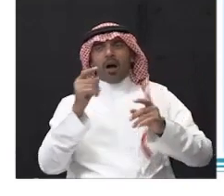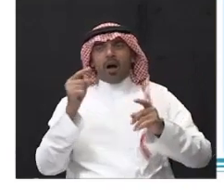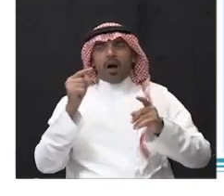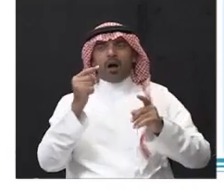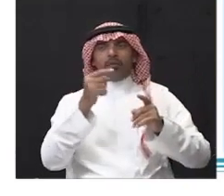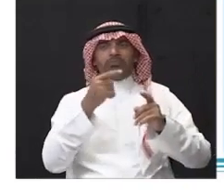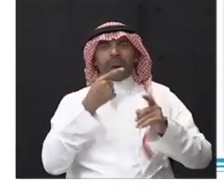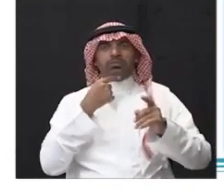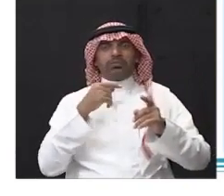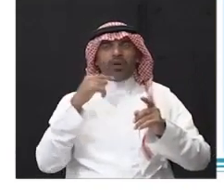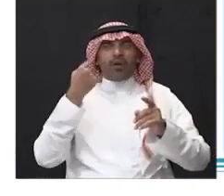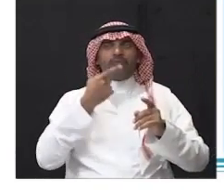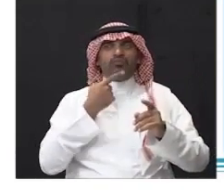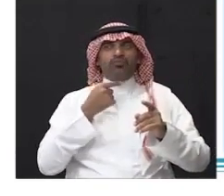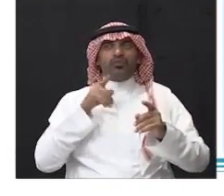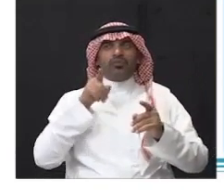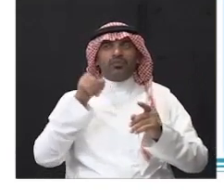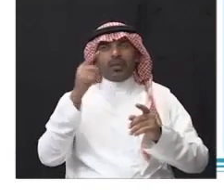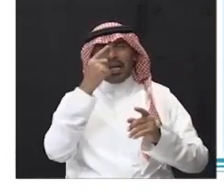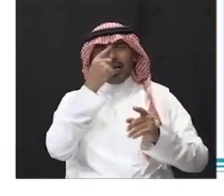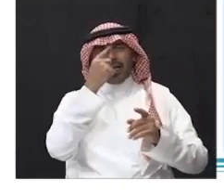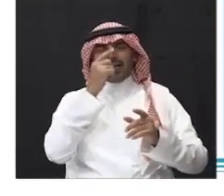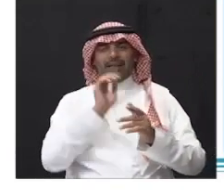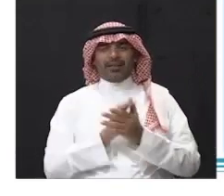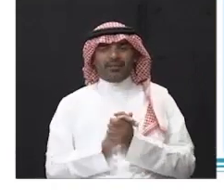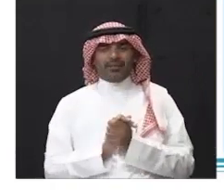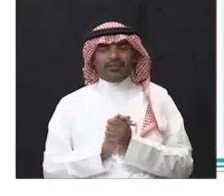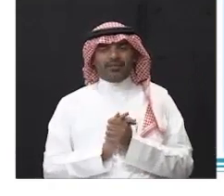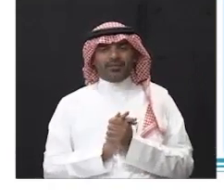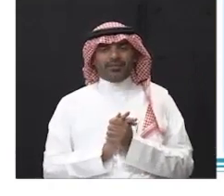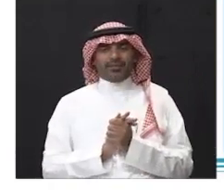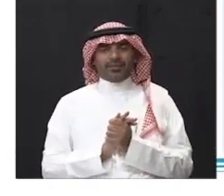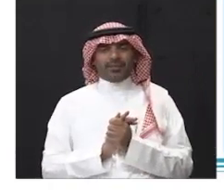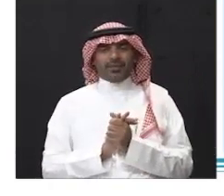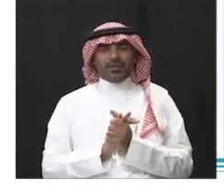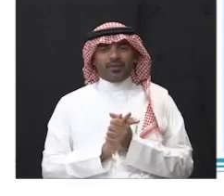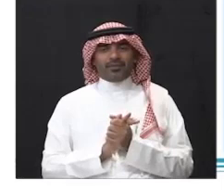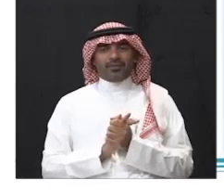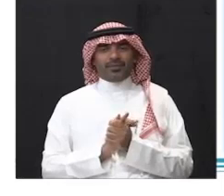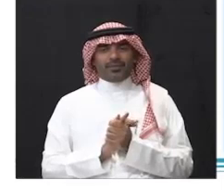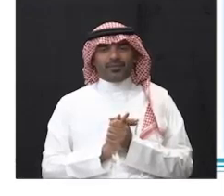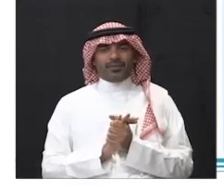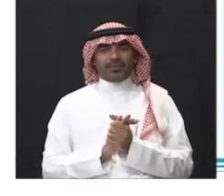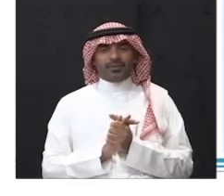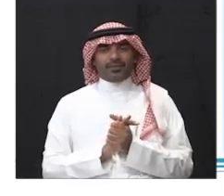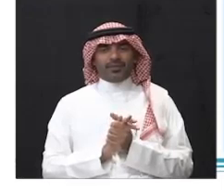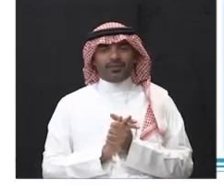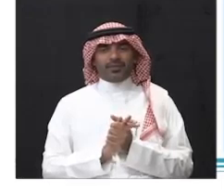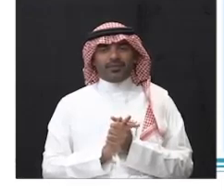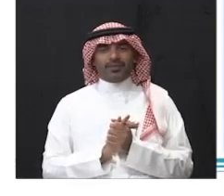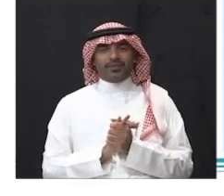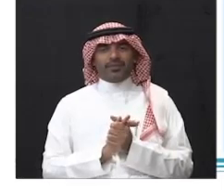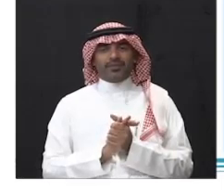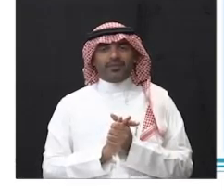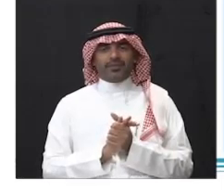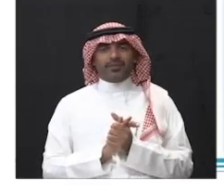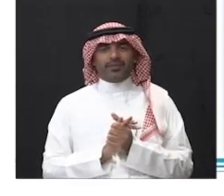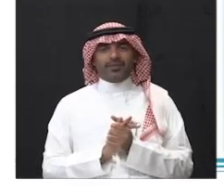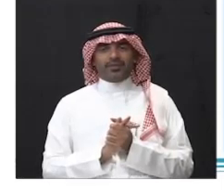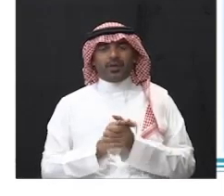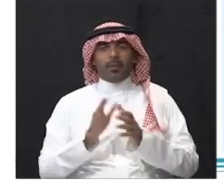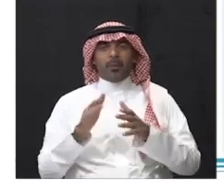وظن أنه بلغ الجزر القريبة من الساحل الشرقي لقارة